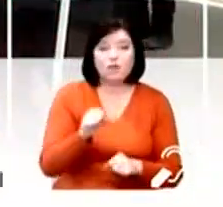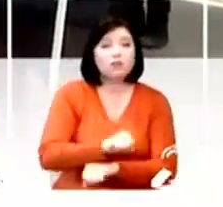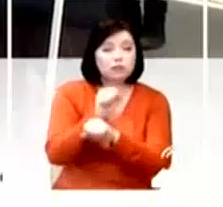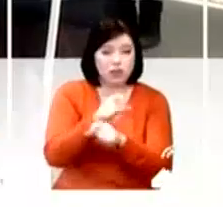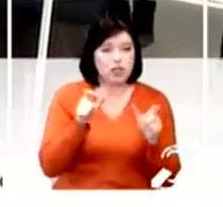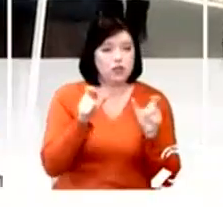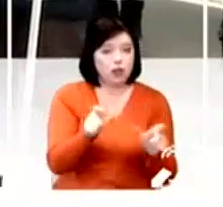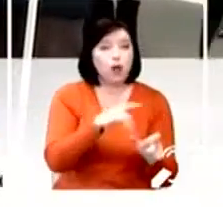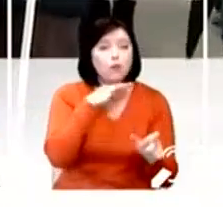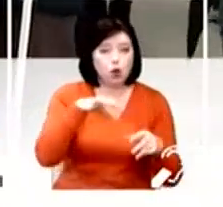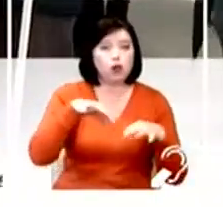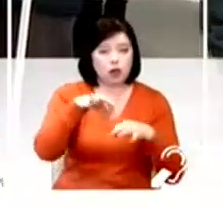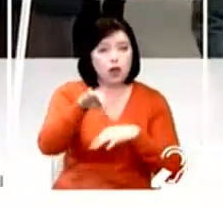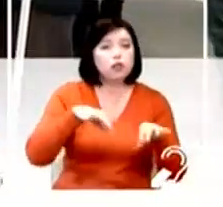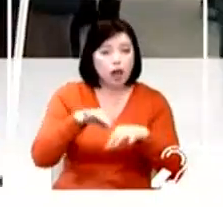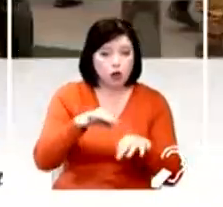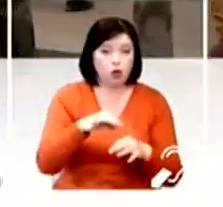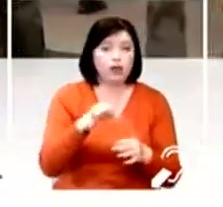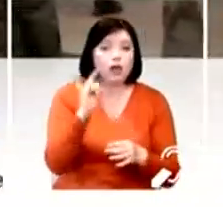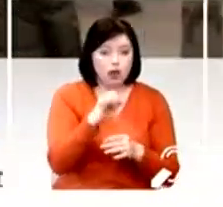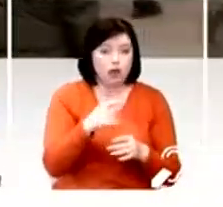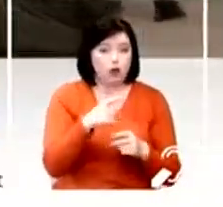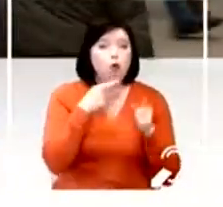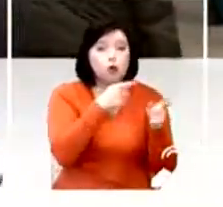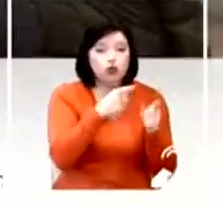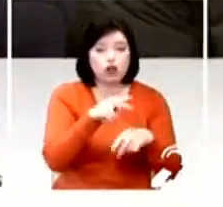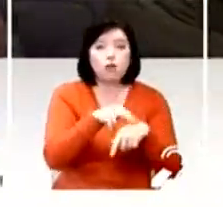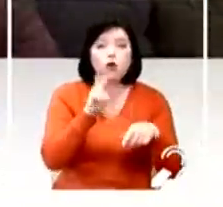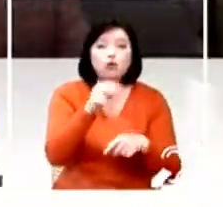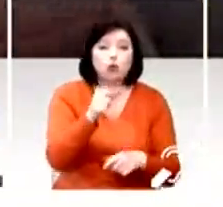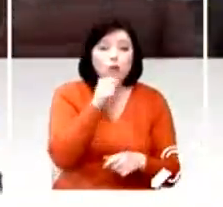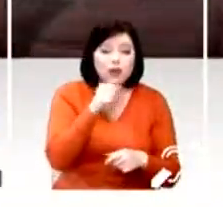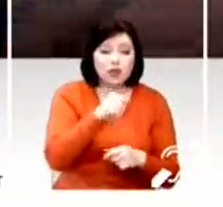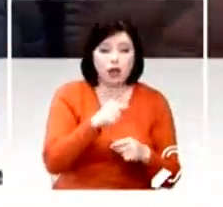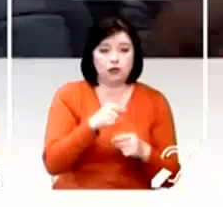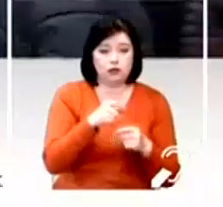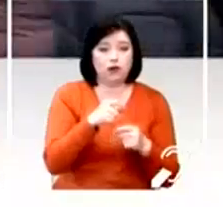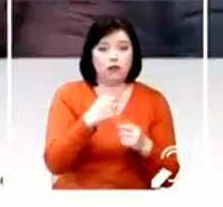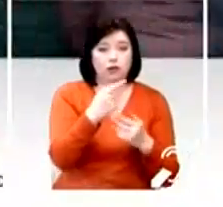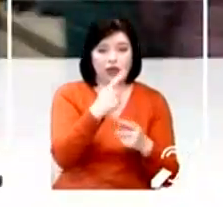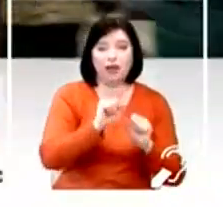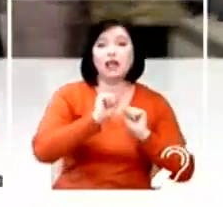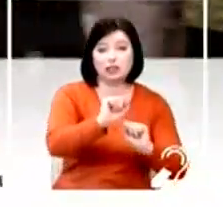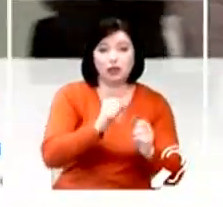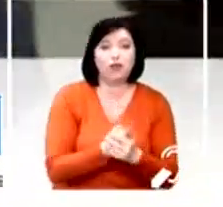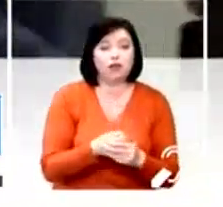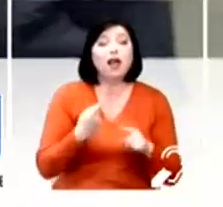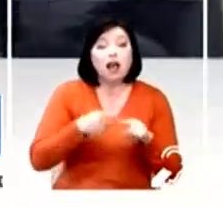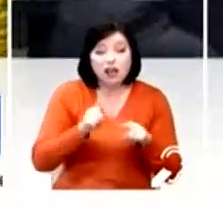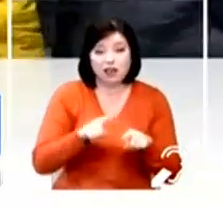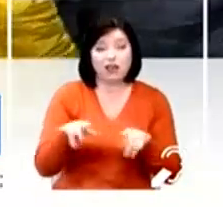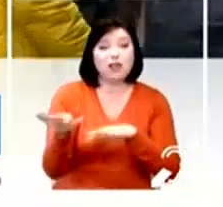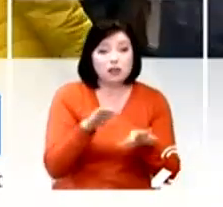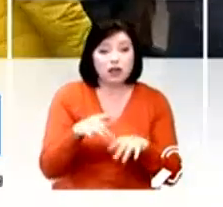au blocat atunci mai multe drumuri naționale și au agresat polițiștii care au încercat să le elibereze. Astfel de acțiuni destabilizatoare